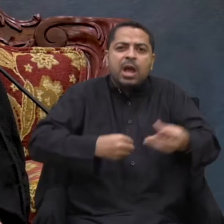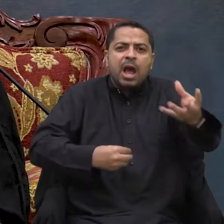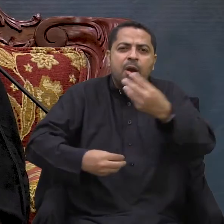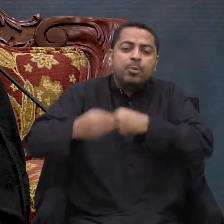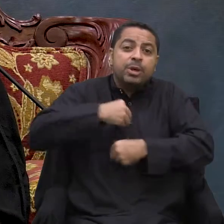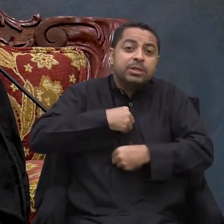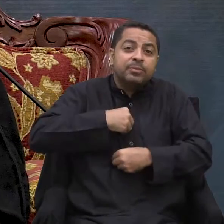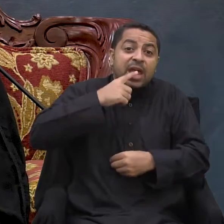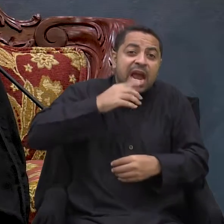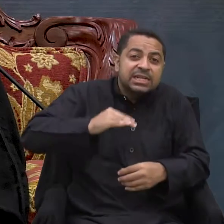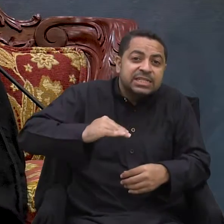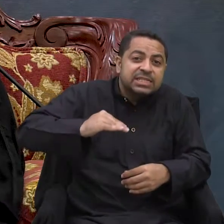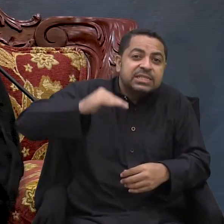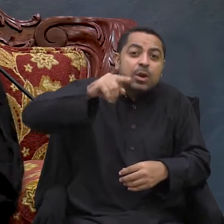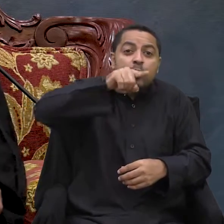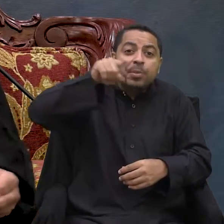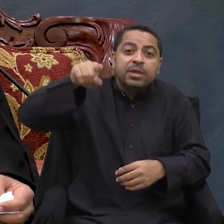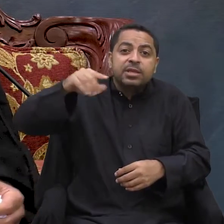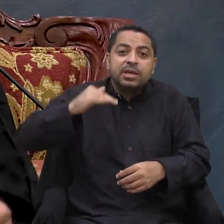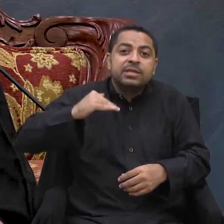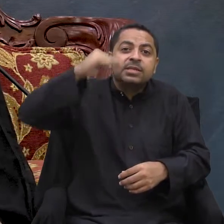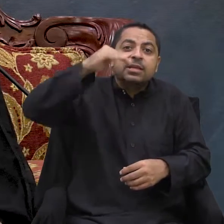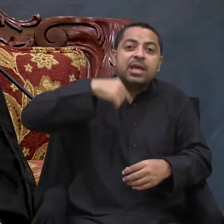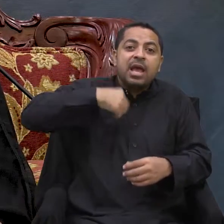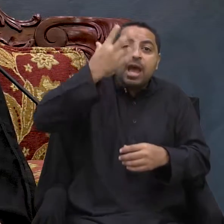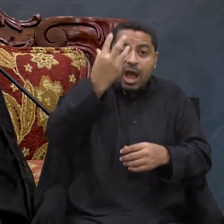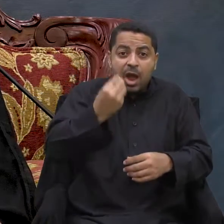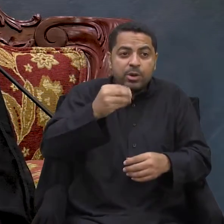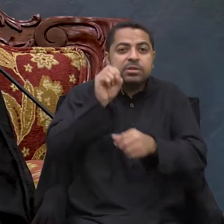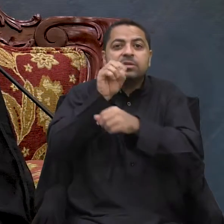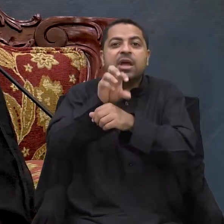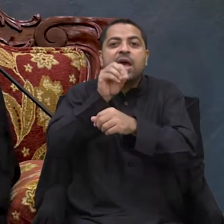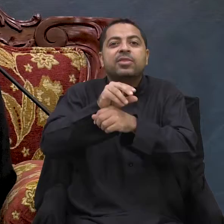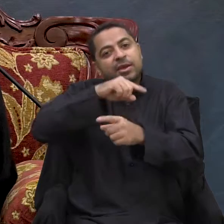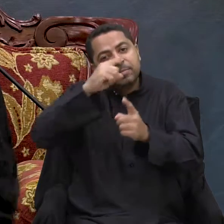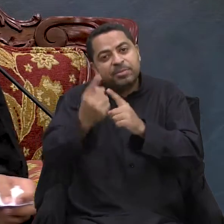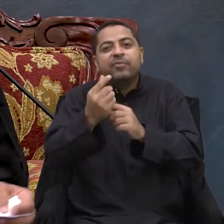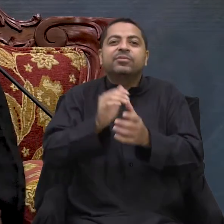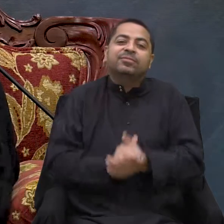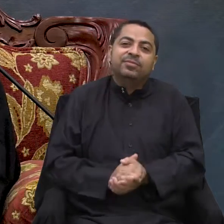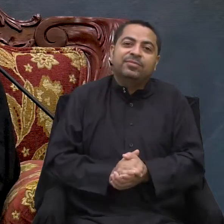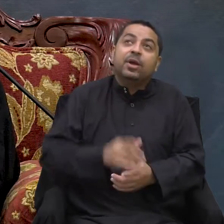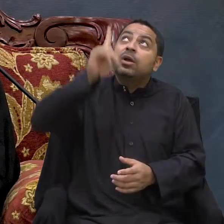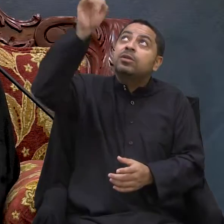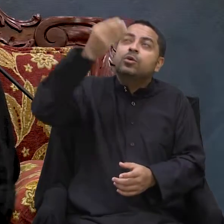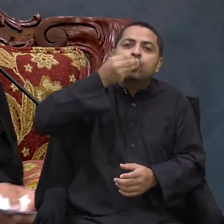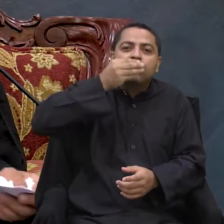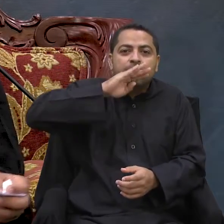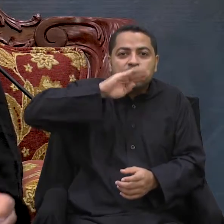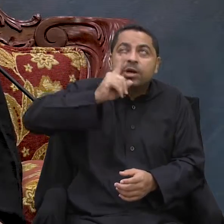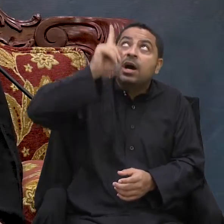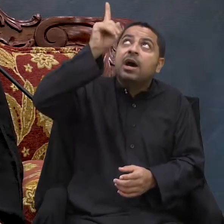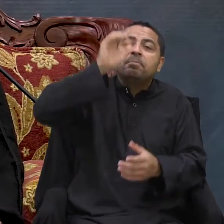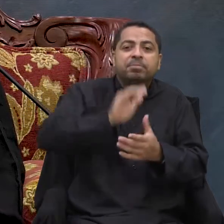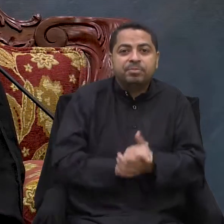حتى إذا كبرنا نقلنا ذلك إلى أبنائنا، أكرمنا الله بذلك لا